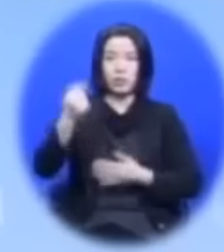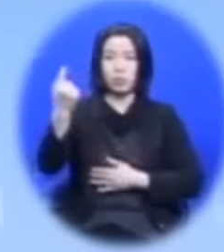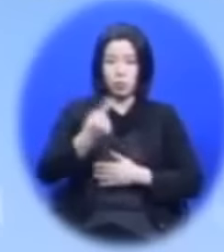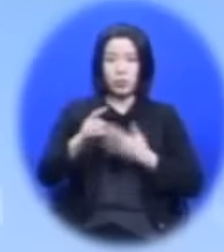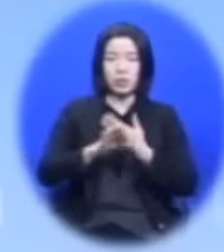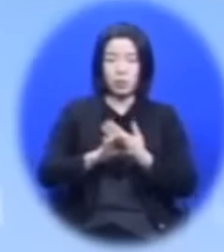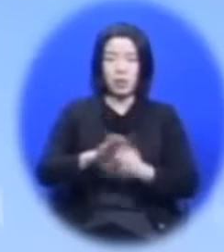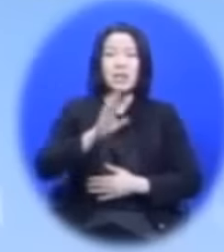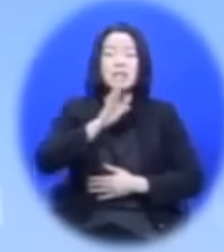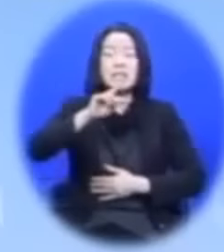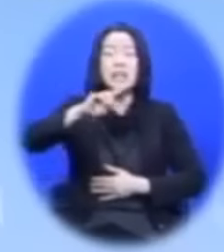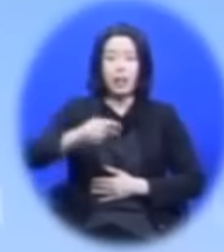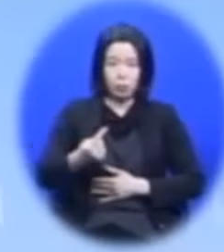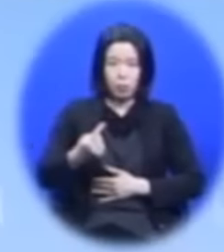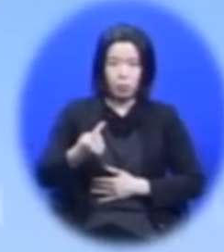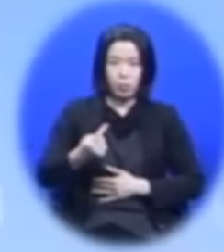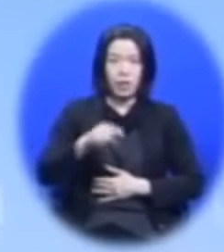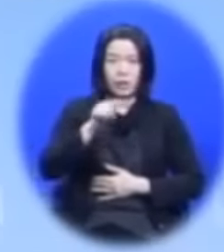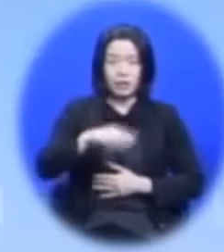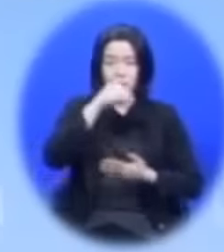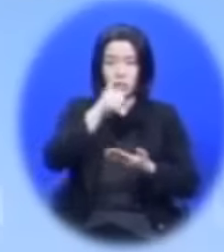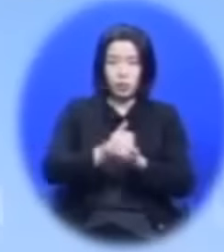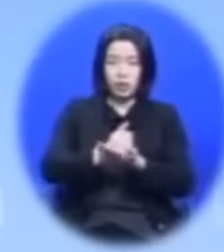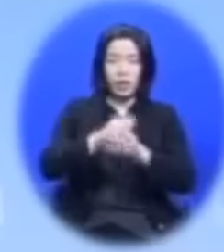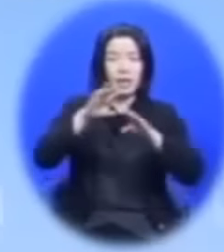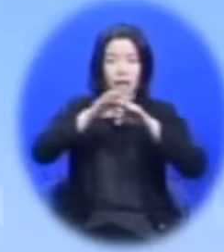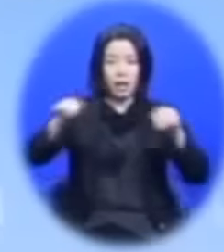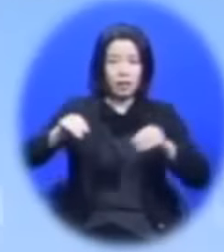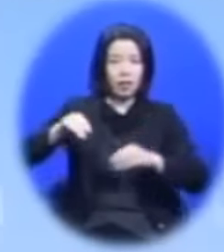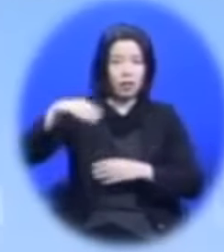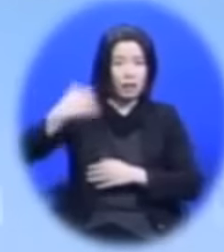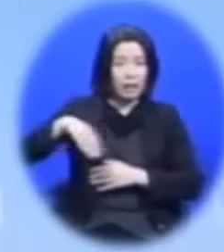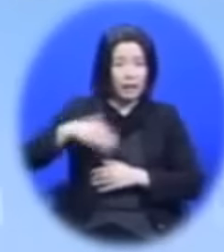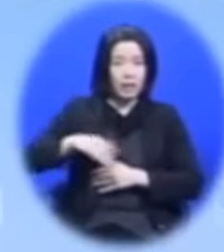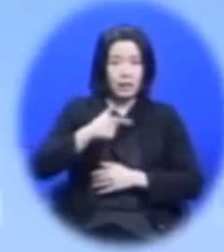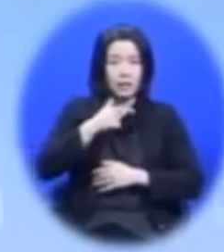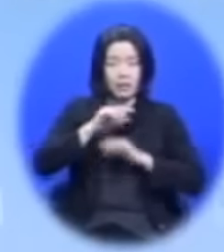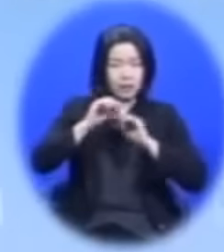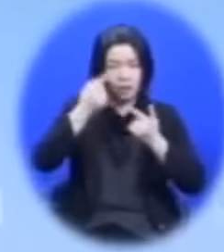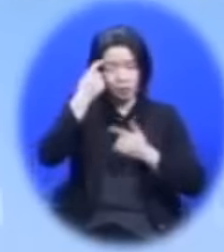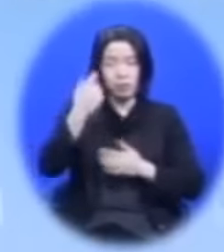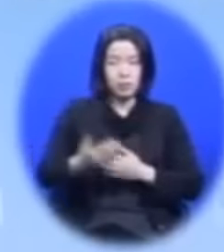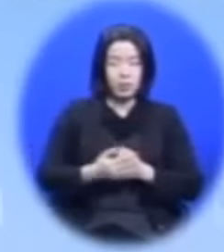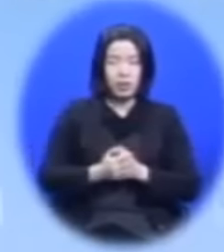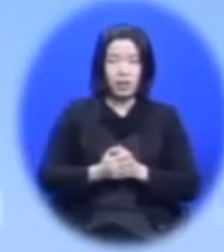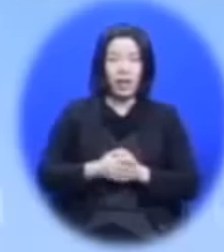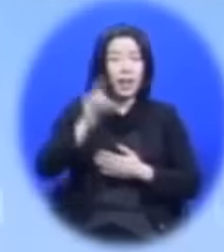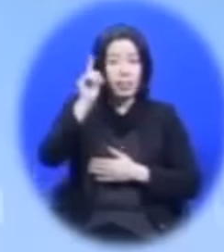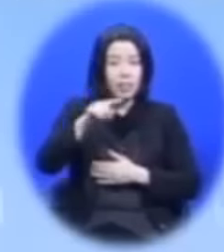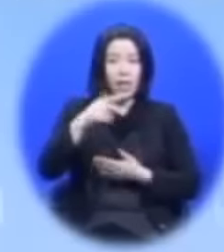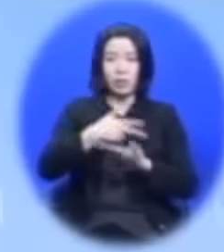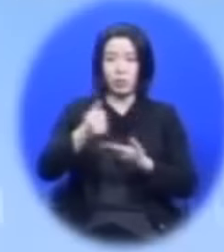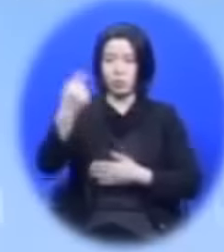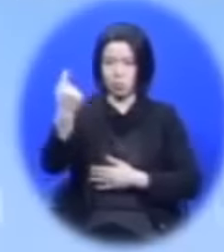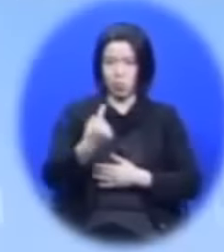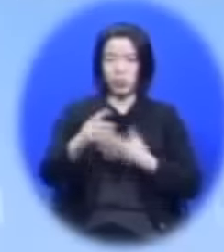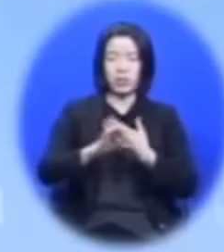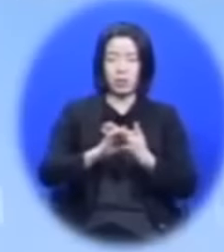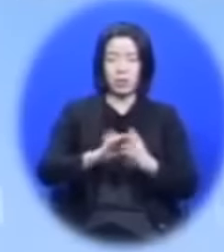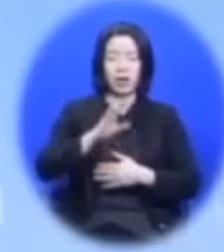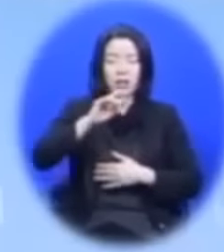그래도 그 죄 해결 안 하시겠습니까? 내일 주님이 오신다면